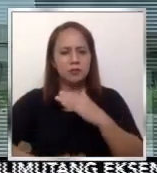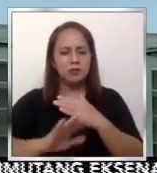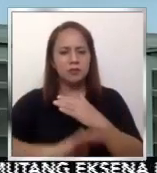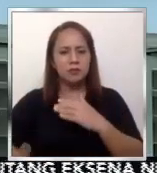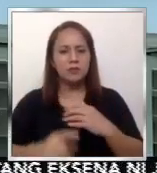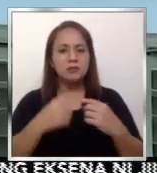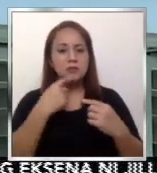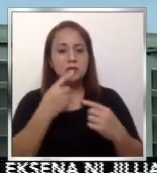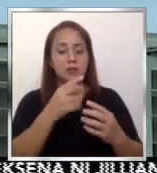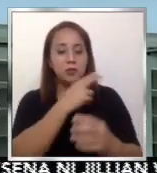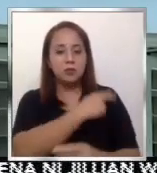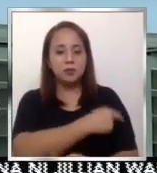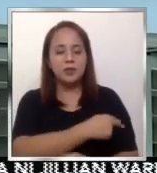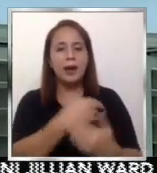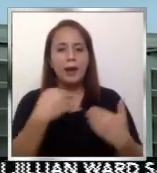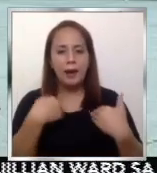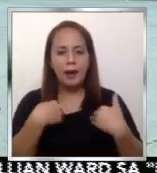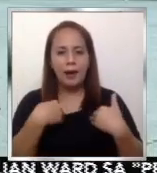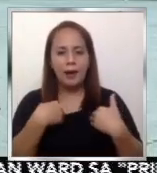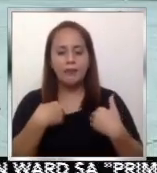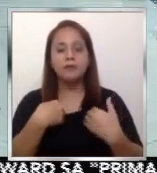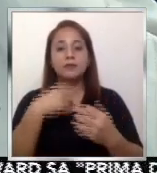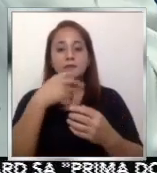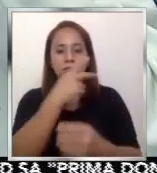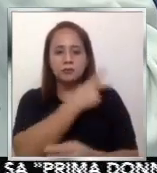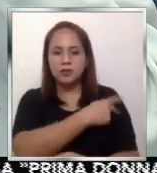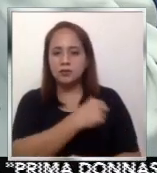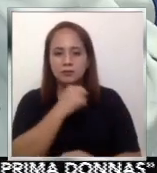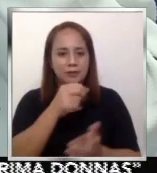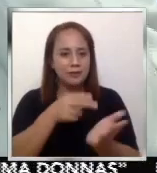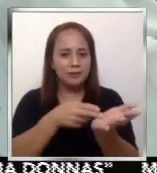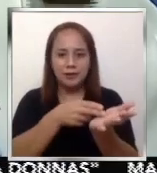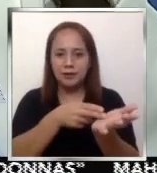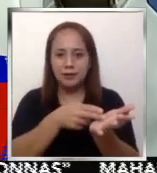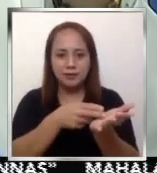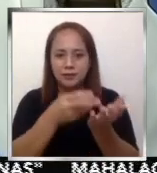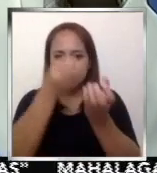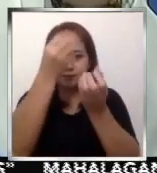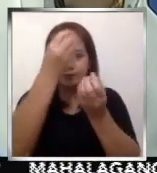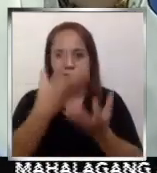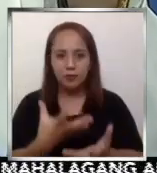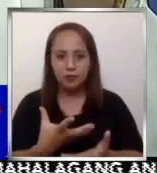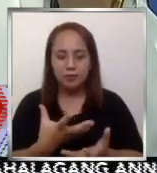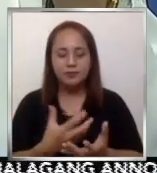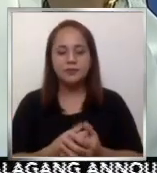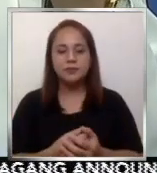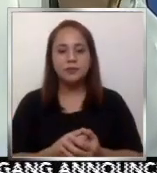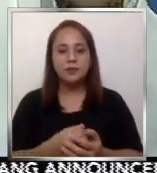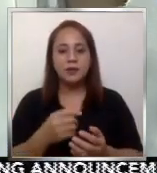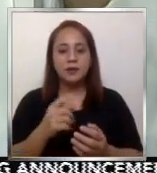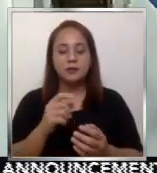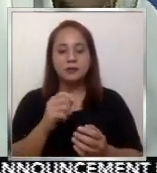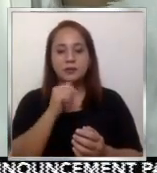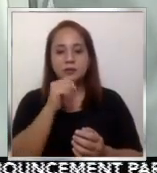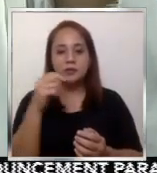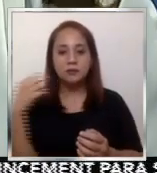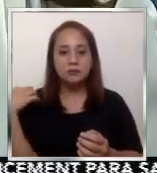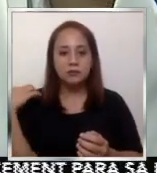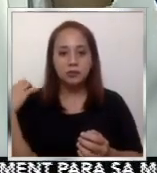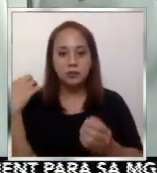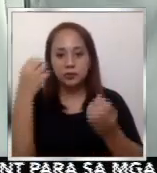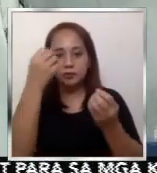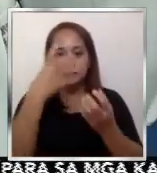may mga pasyenteng hindi nagsasabi ng totoo. Hindi nila binoboluntary na totoong may symptoms ka